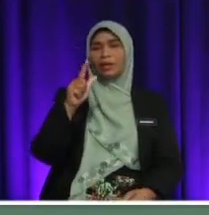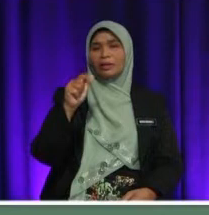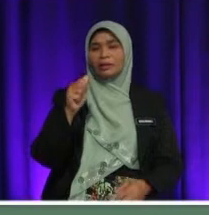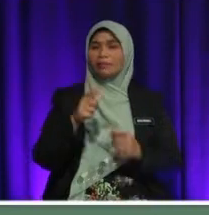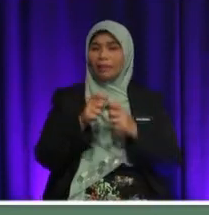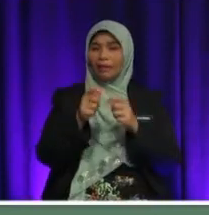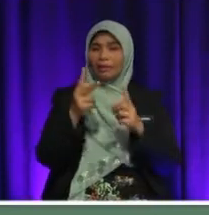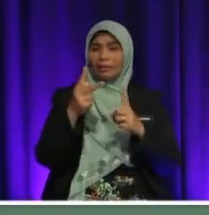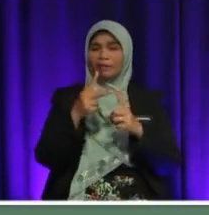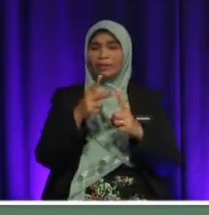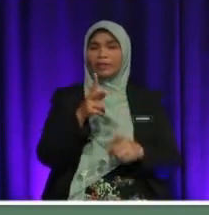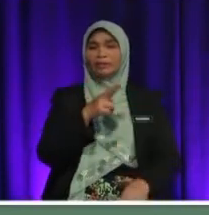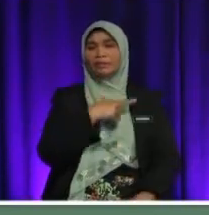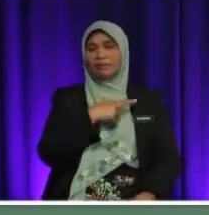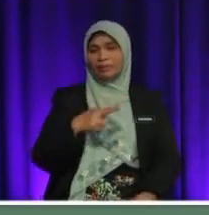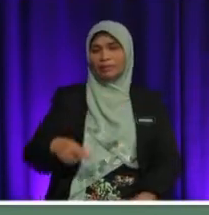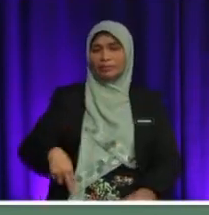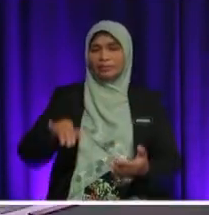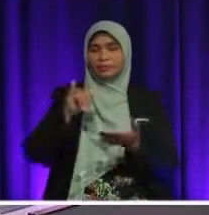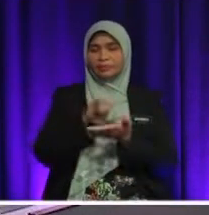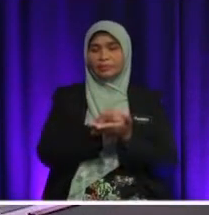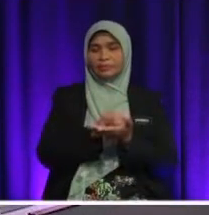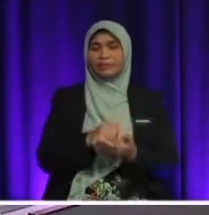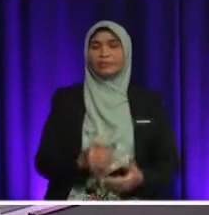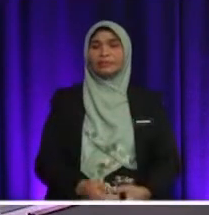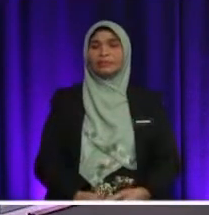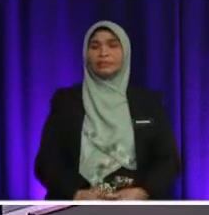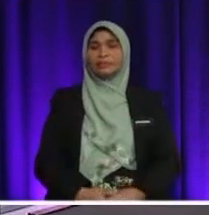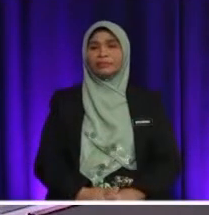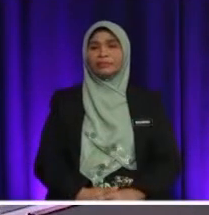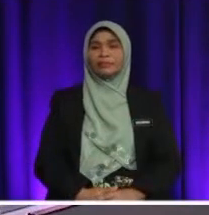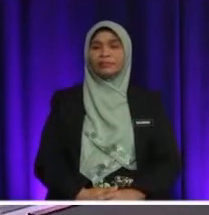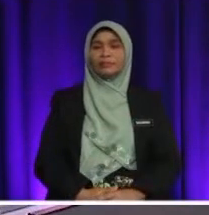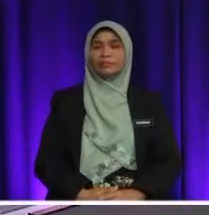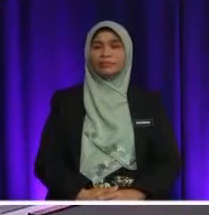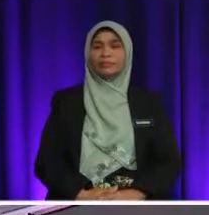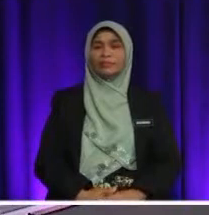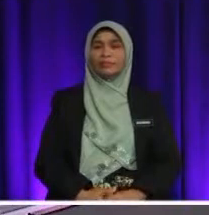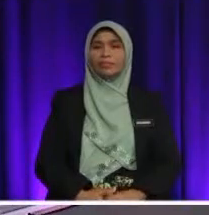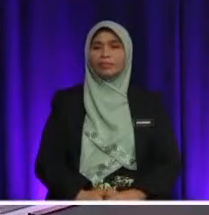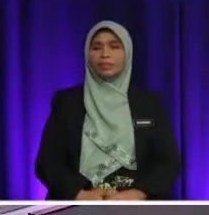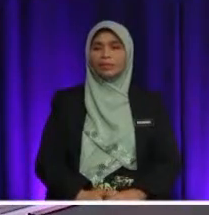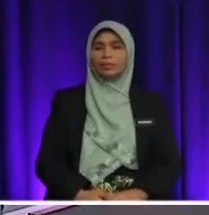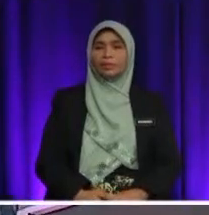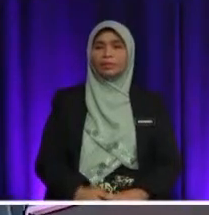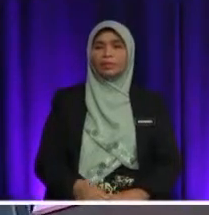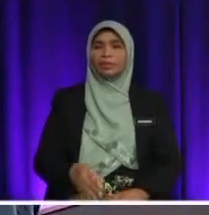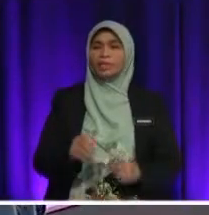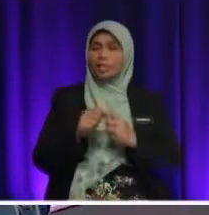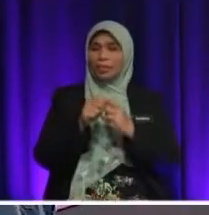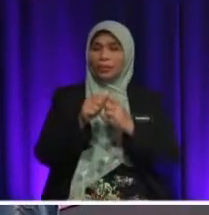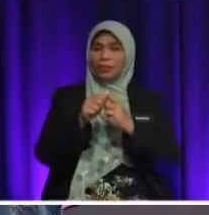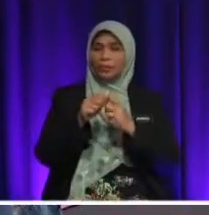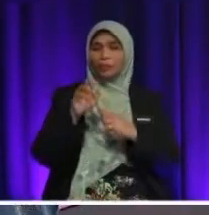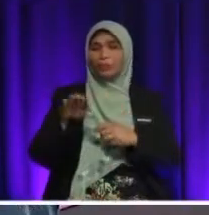perintah pemimpin Oke bagaimana tertulis sebagaimana uraian the Oke hulubalang Raja Naga mengikut